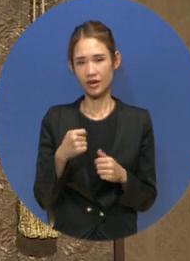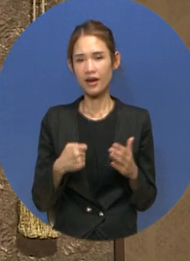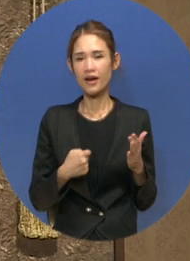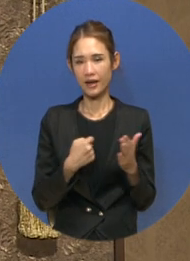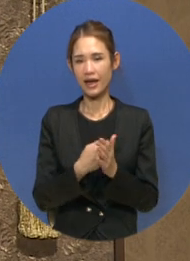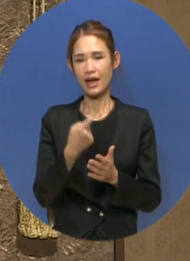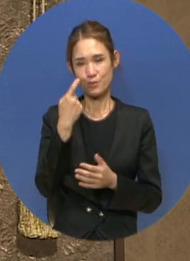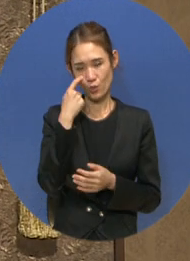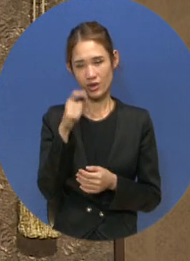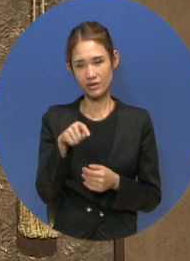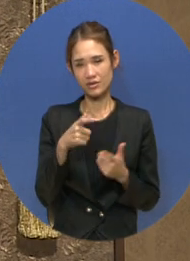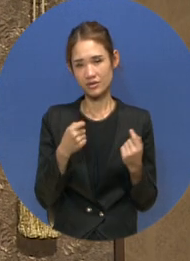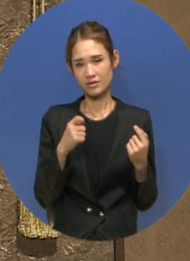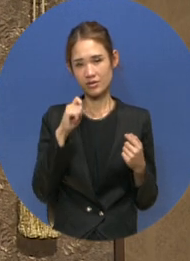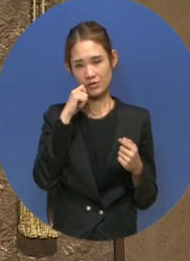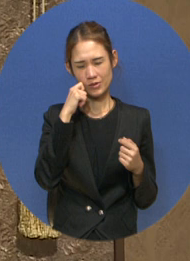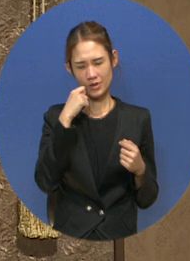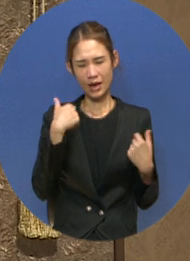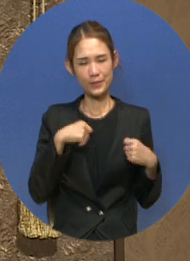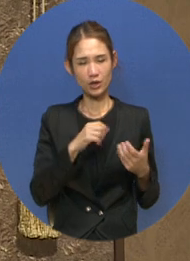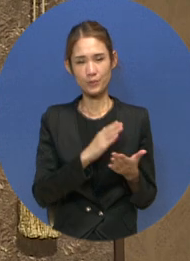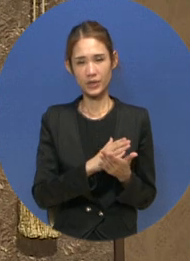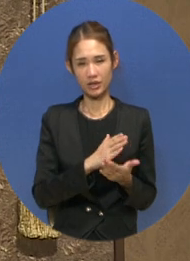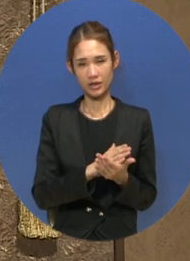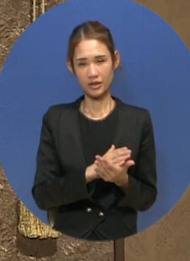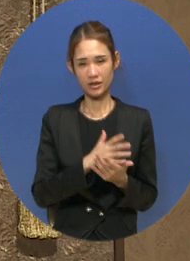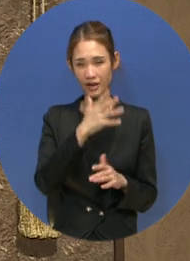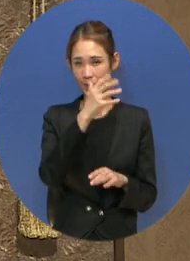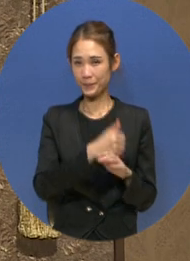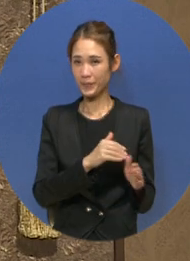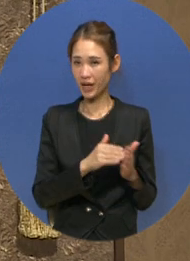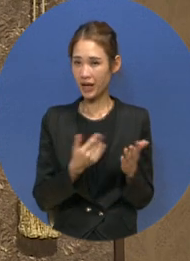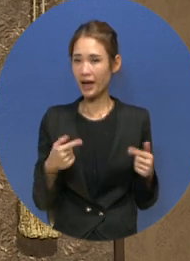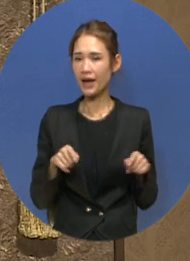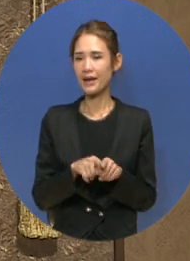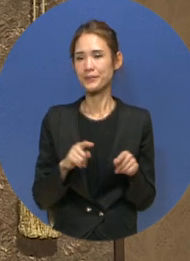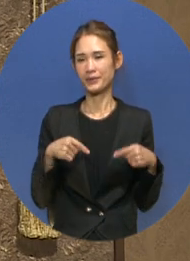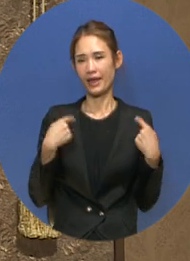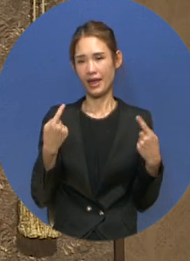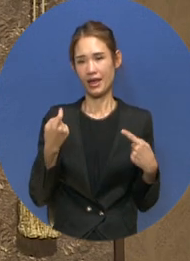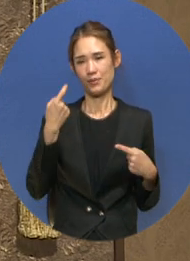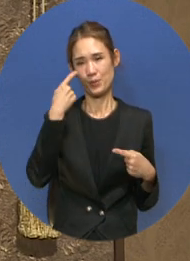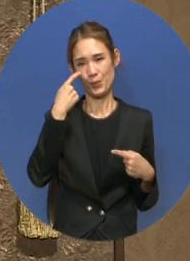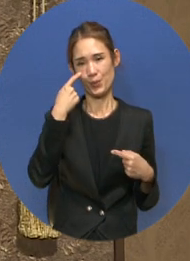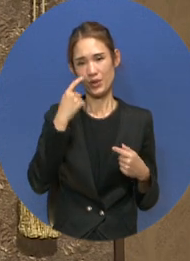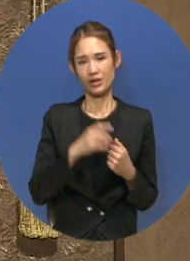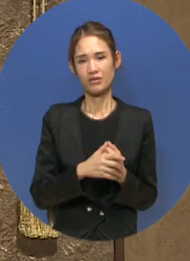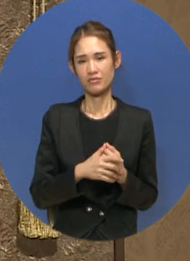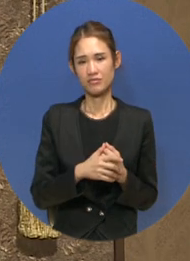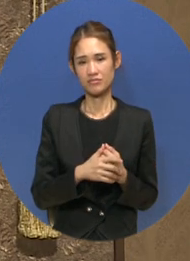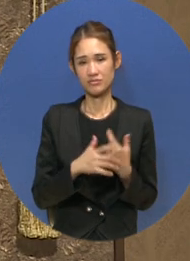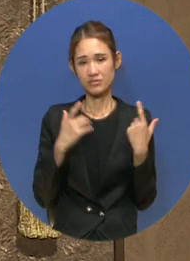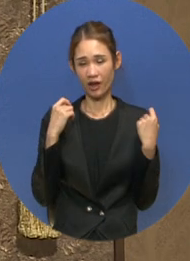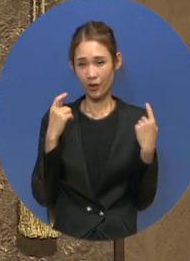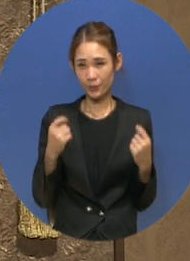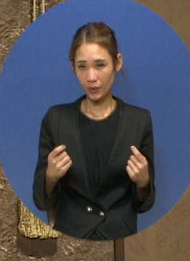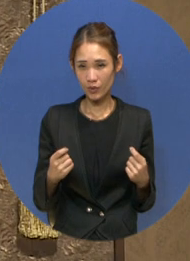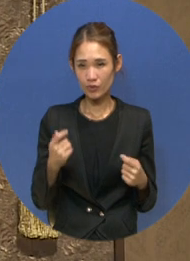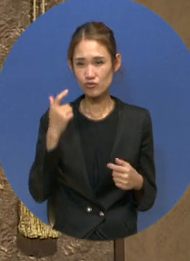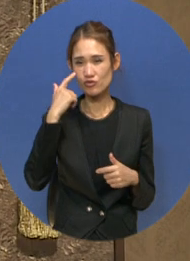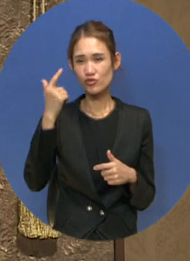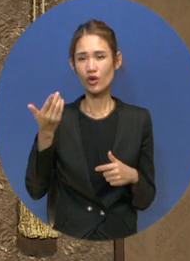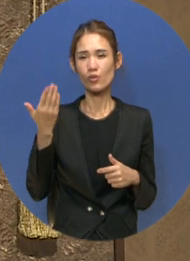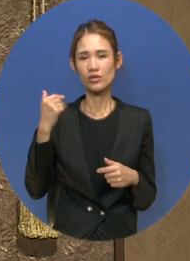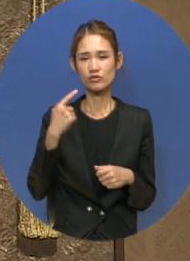보겠다. 이렇게 어렵다라고 해서 포기하지 않고 끝까지 함께 하겠다. 네. 그런데 사실 그렇게 하면서 6개월이